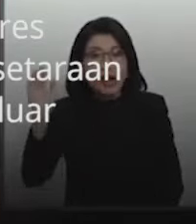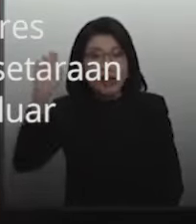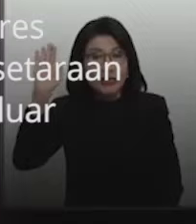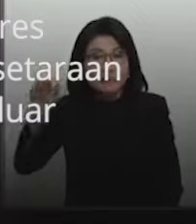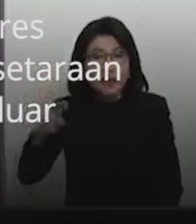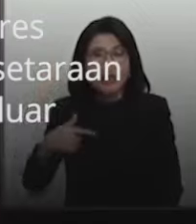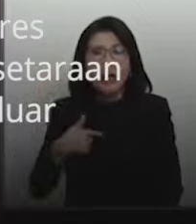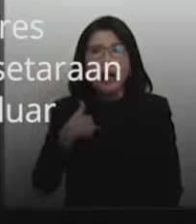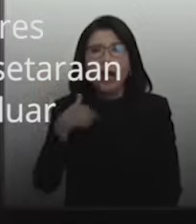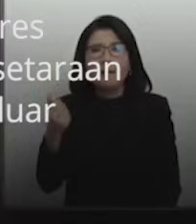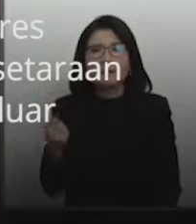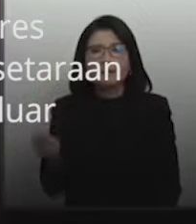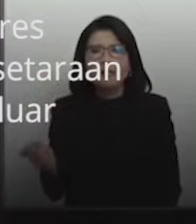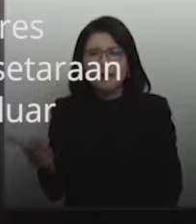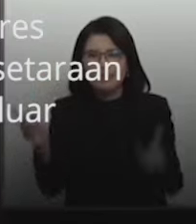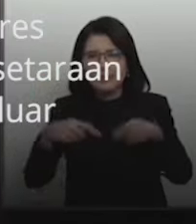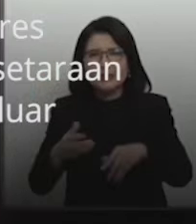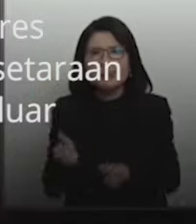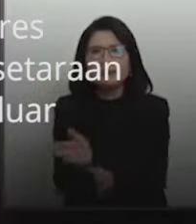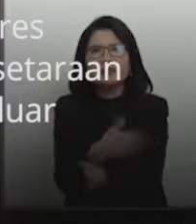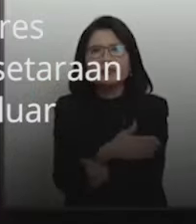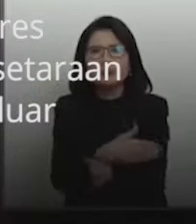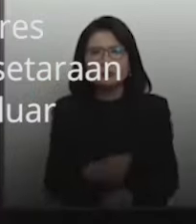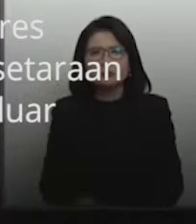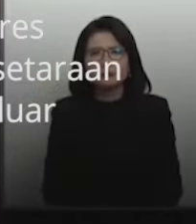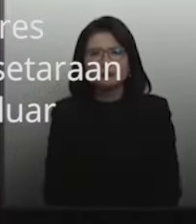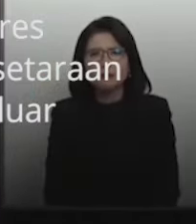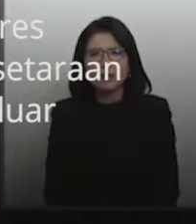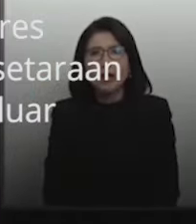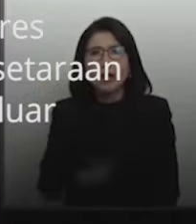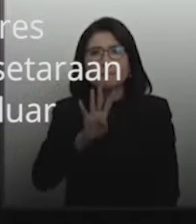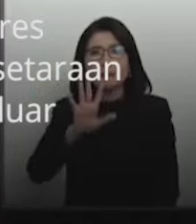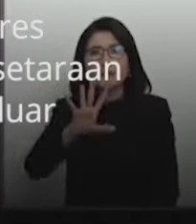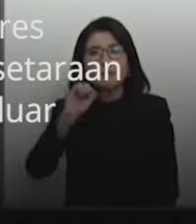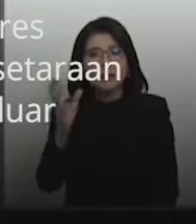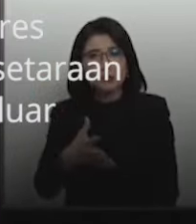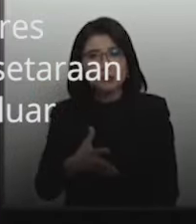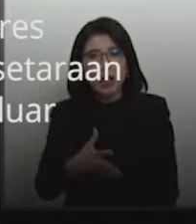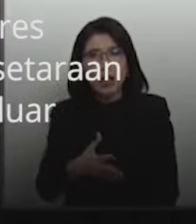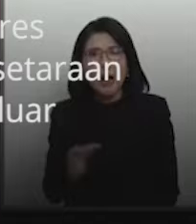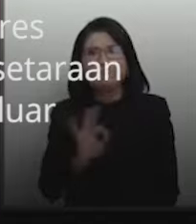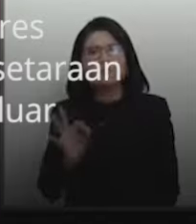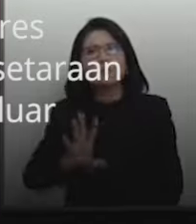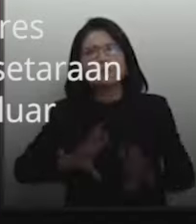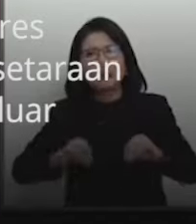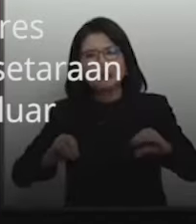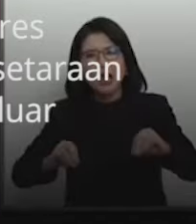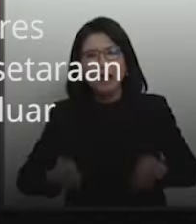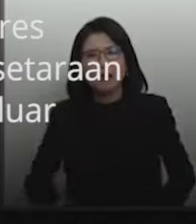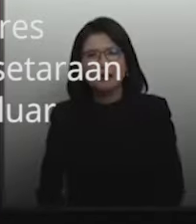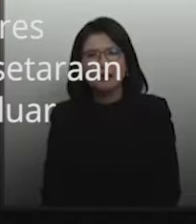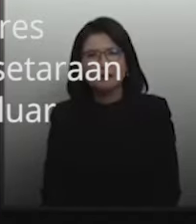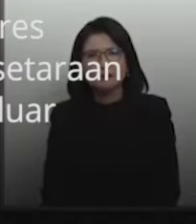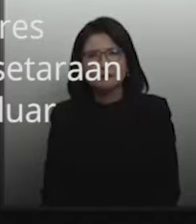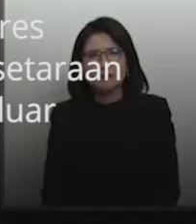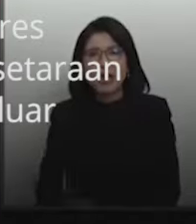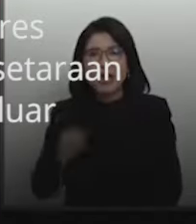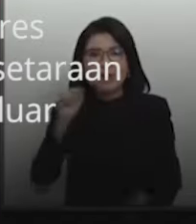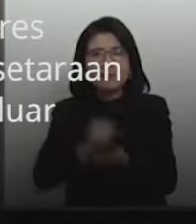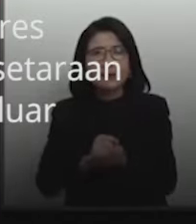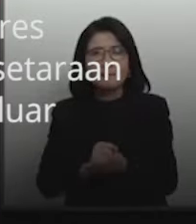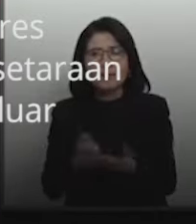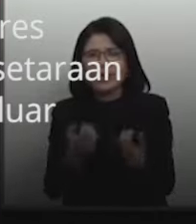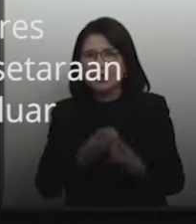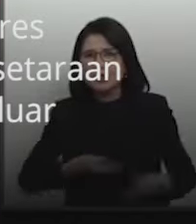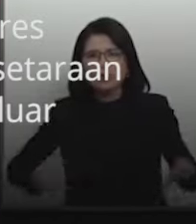kembali pada format awal Apa masalah hari ini 45 juta orang belum bekerja dengan layak bicara jaminan sosial lebih dari 70